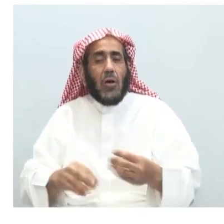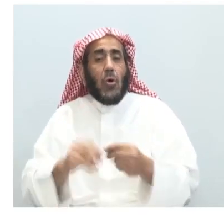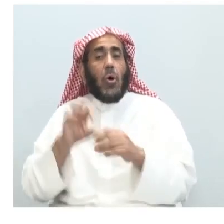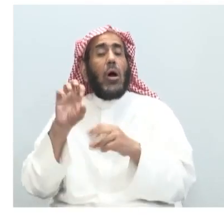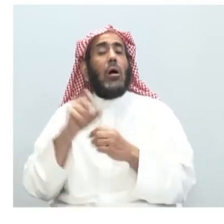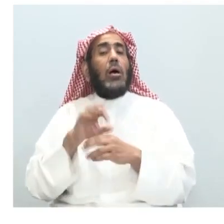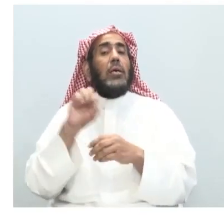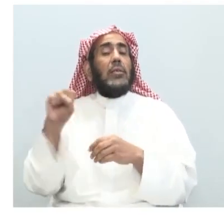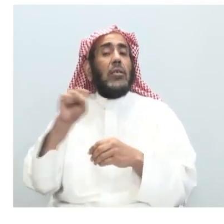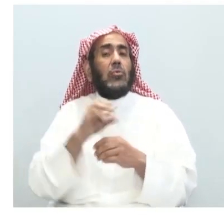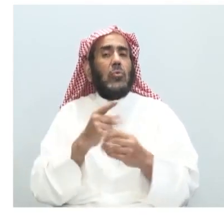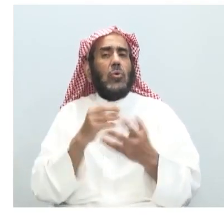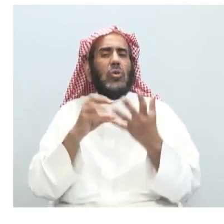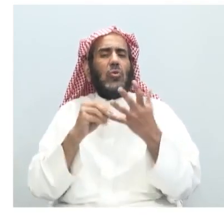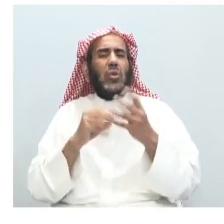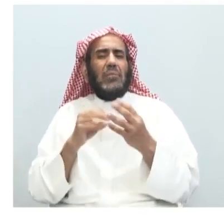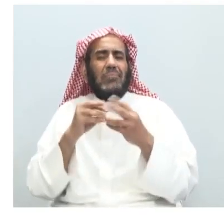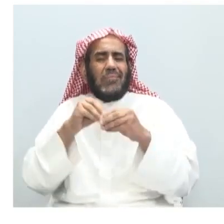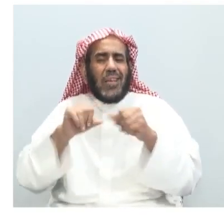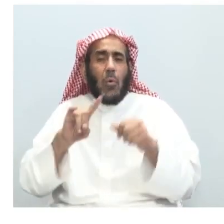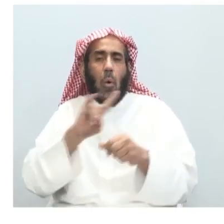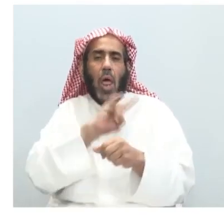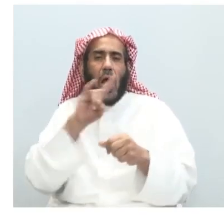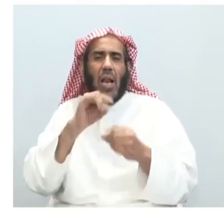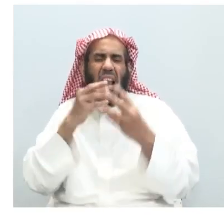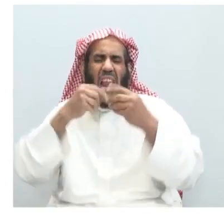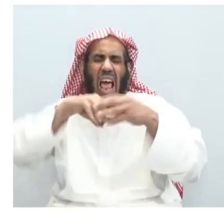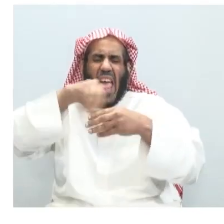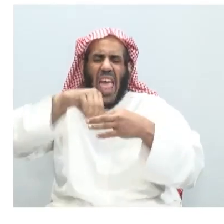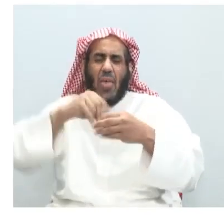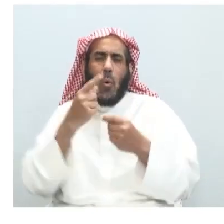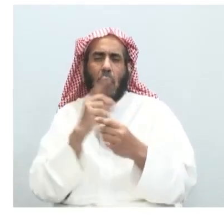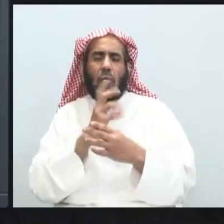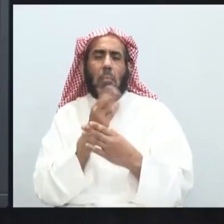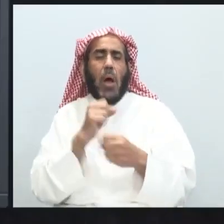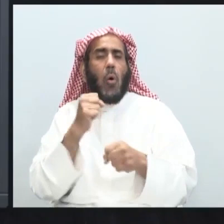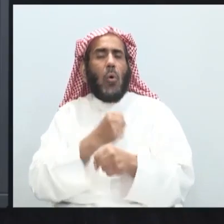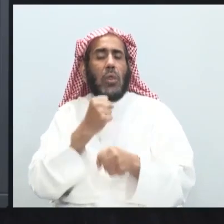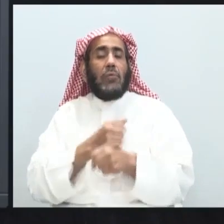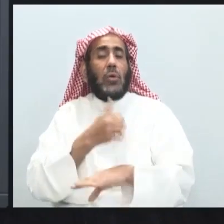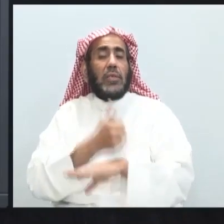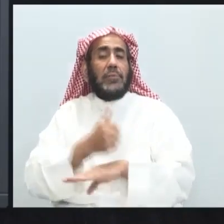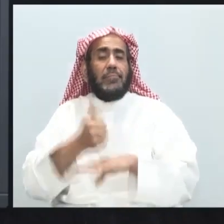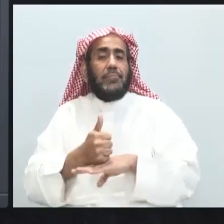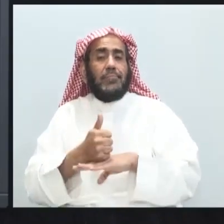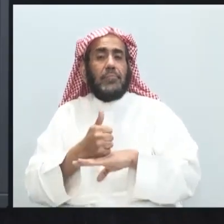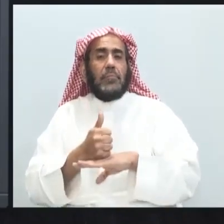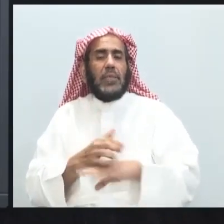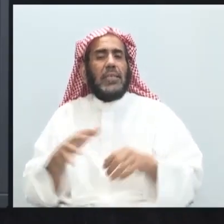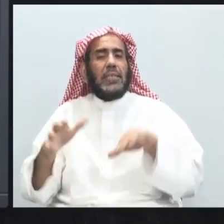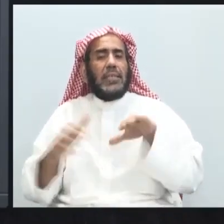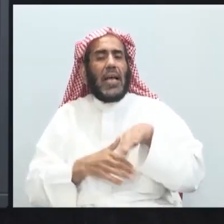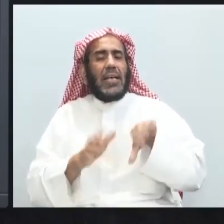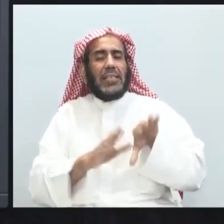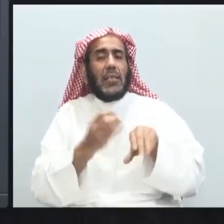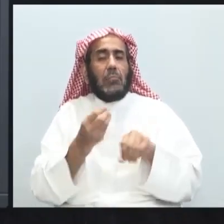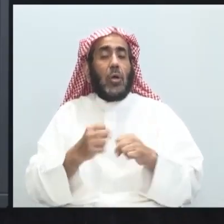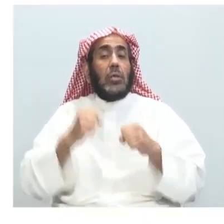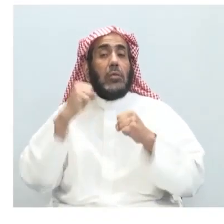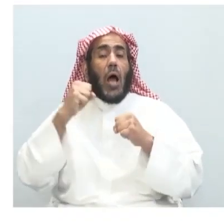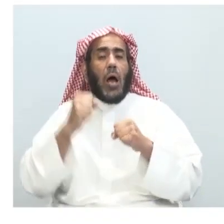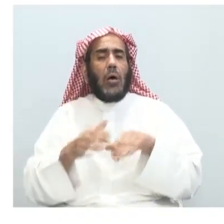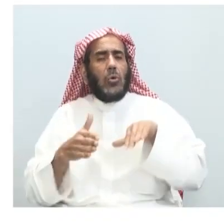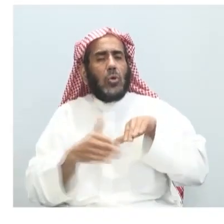الخصائصه هو جزيء طري لكن لا يذوب في الماء وظيفته الاساسيه هي تخزين الطاقه